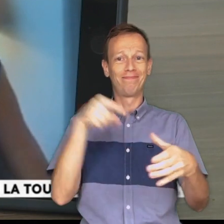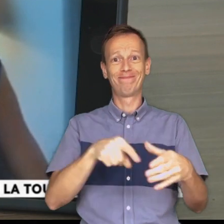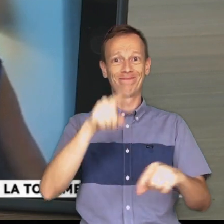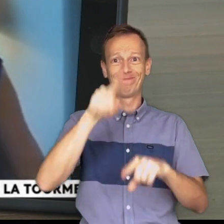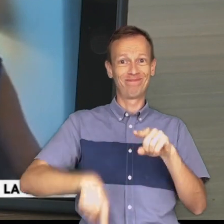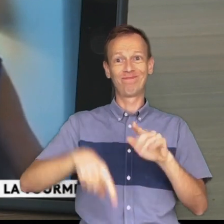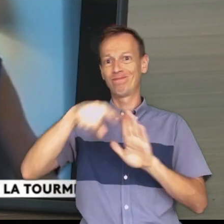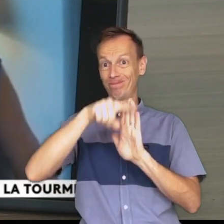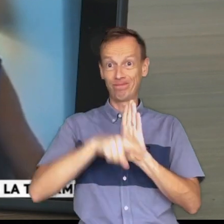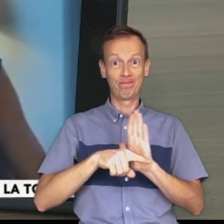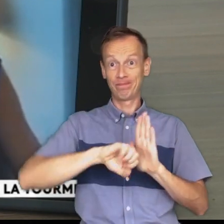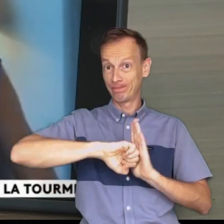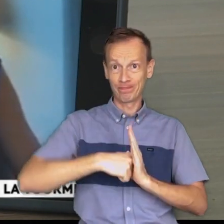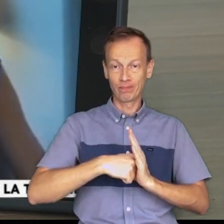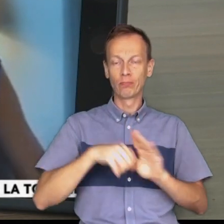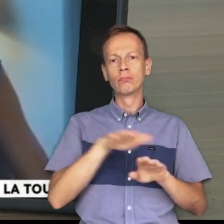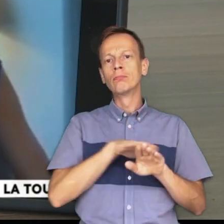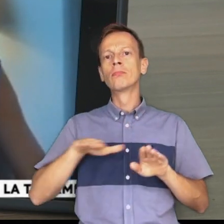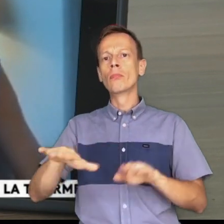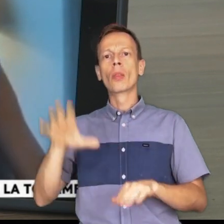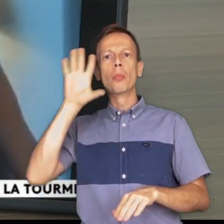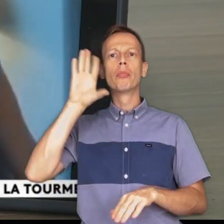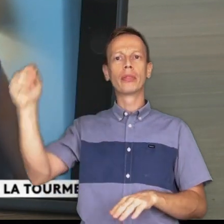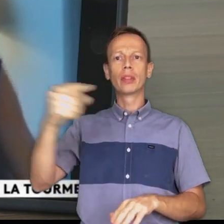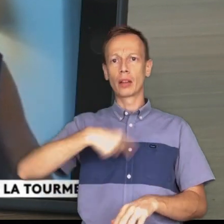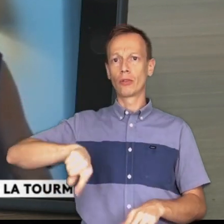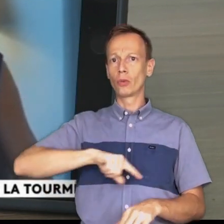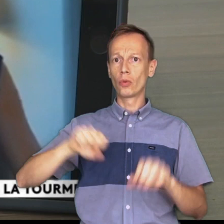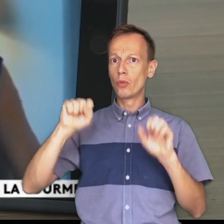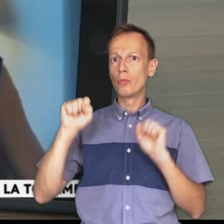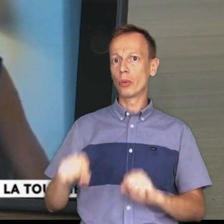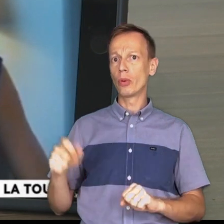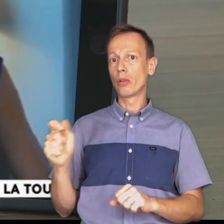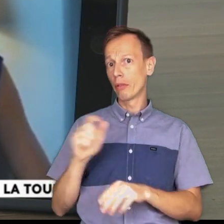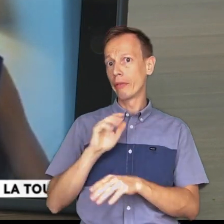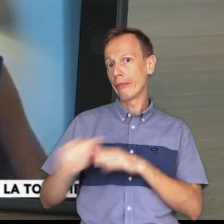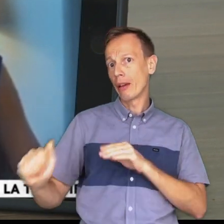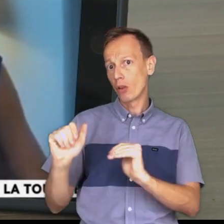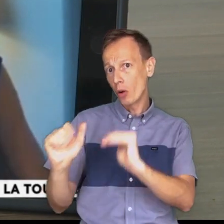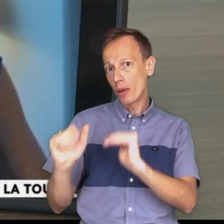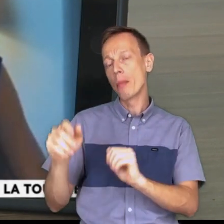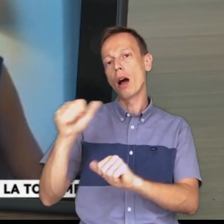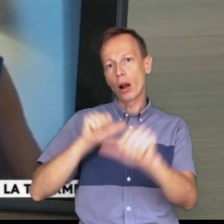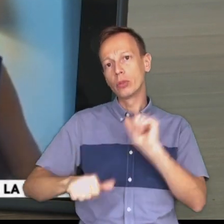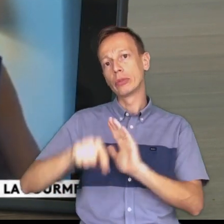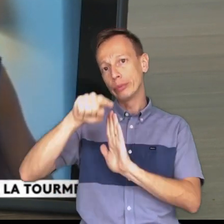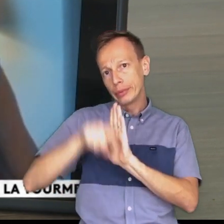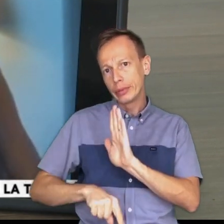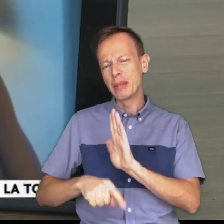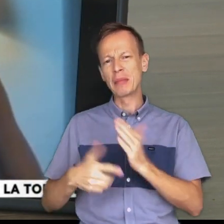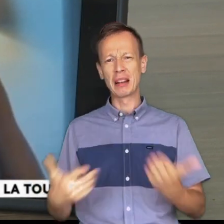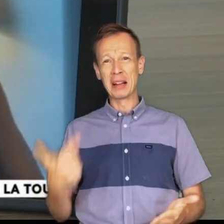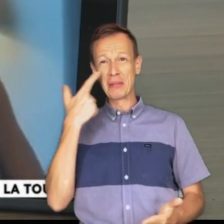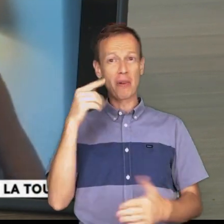conditions. Nous, sur le côté événement professionnel, nous pouvons exercer également sous conditions, mais la propagation